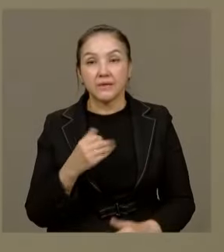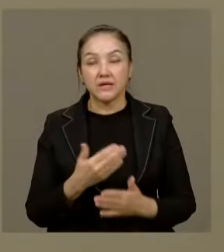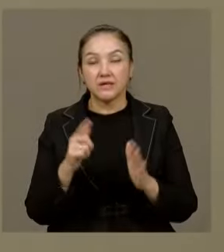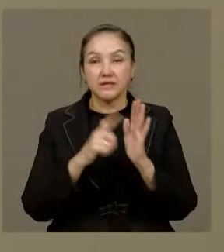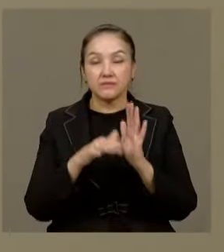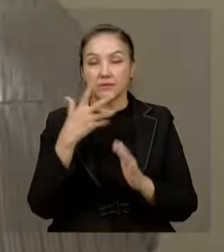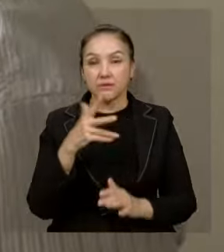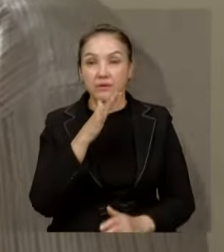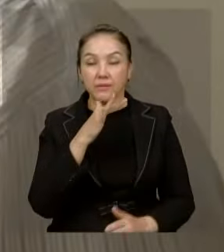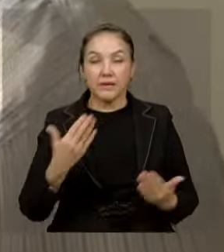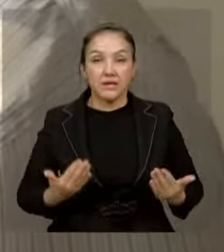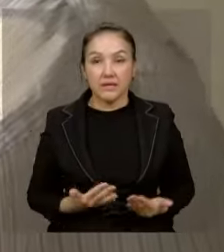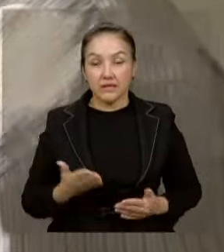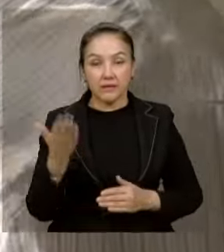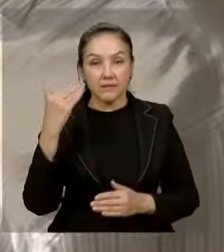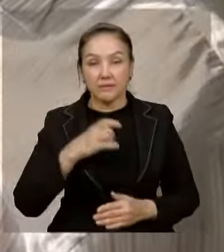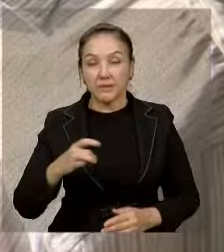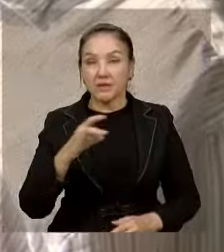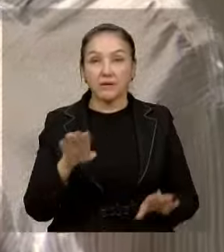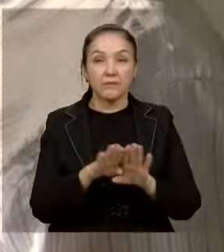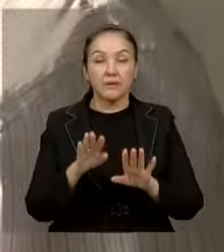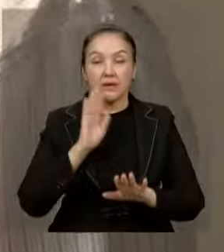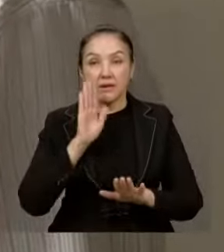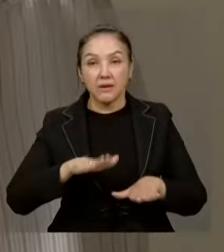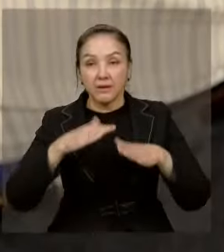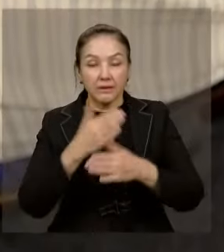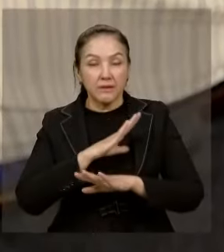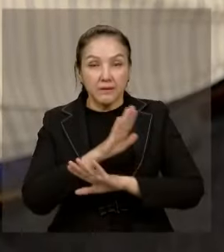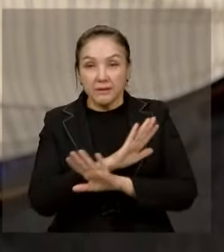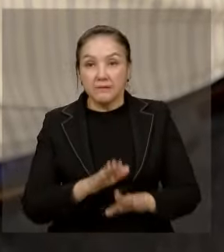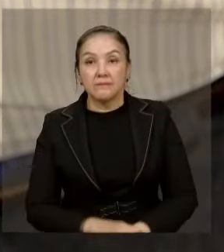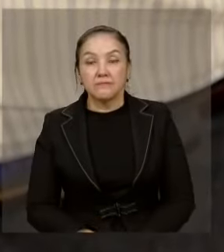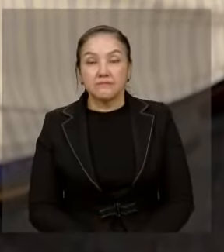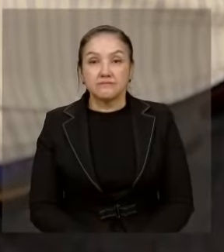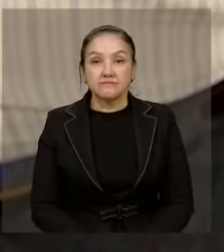семилетнего жителя ранее в районе подобного паводка не было